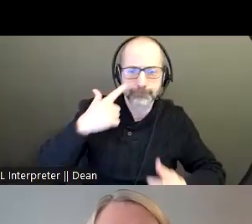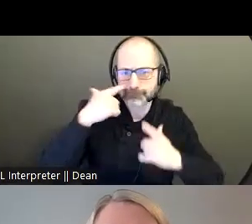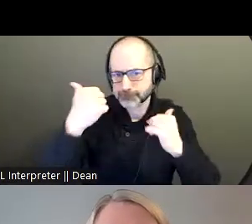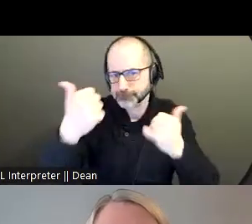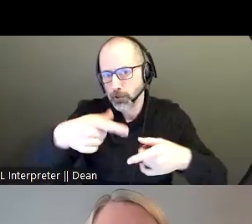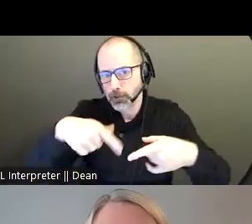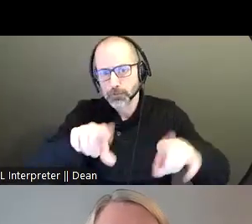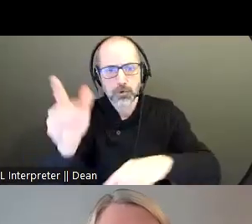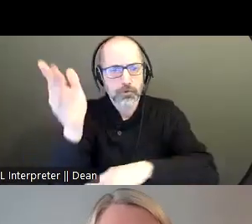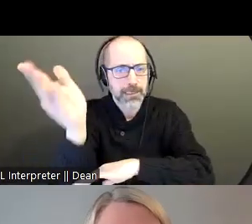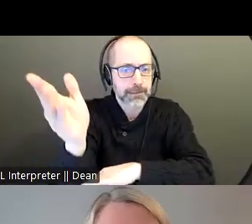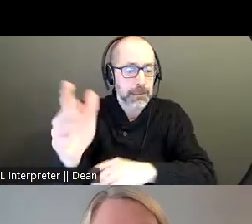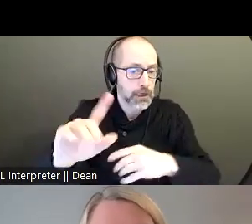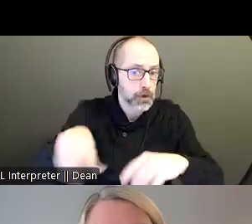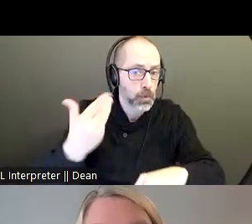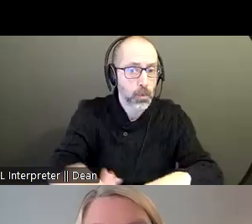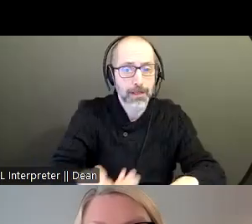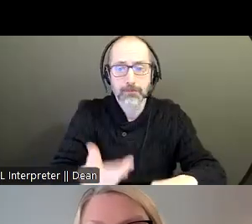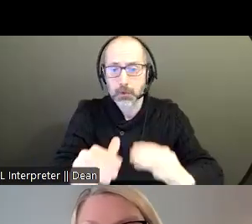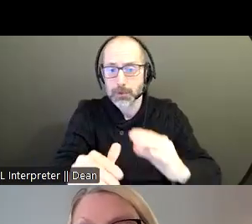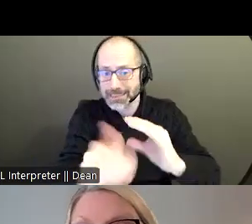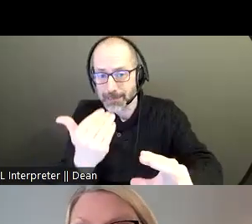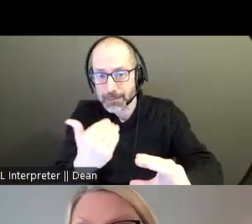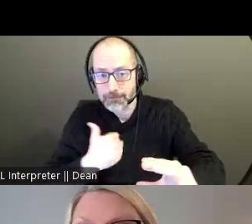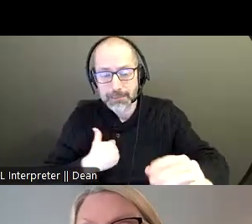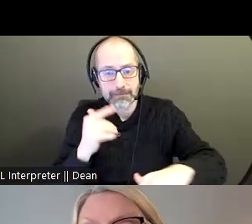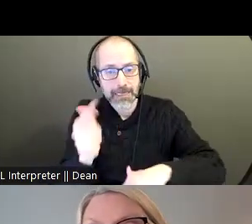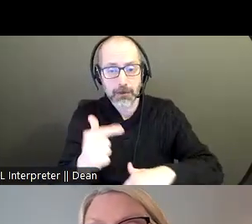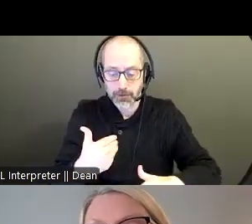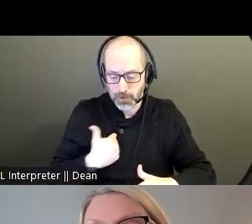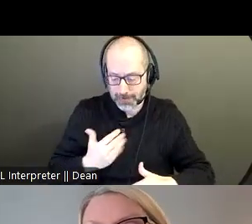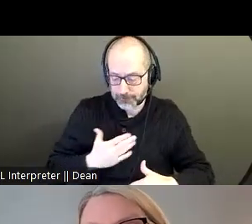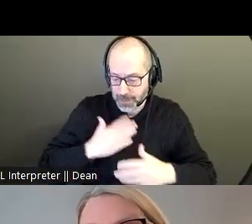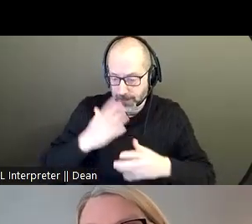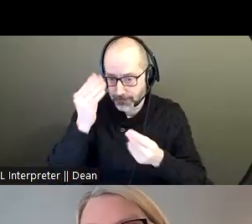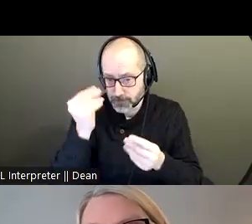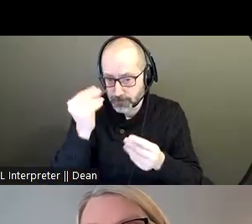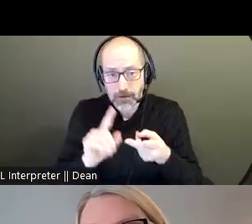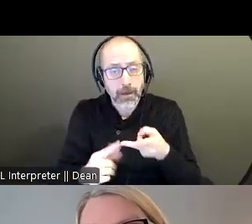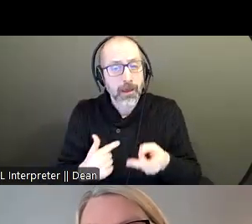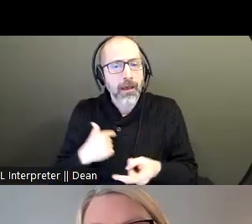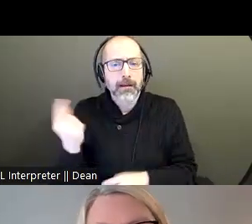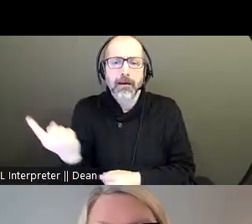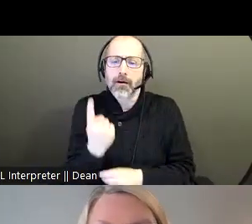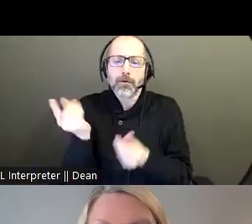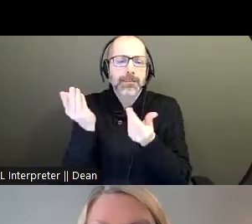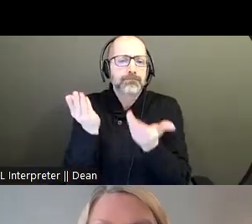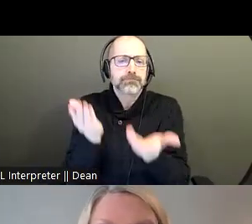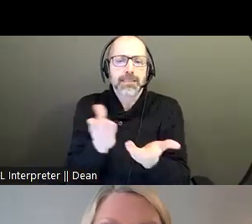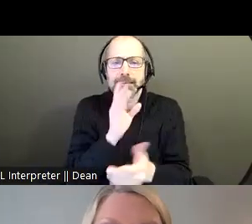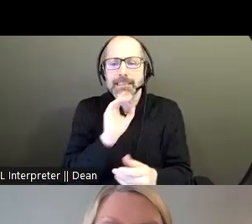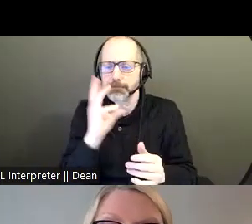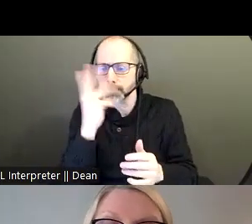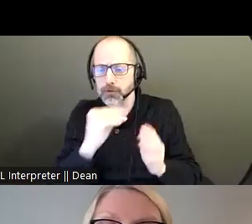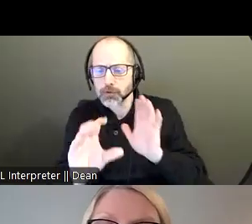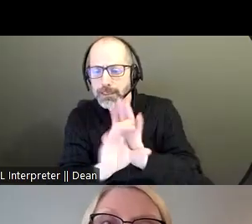devez bouger pendant que je parle, si vous devez gribouiller, manipuler des objets, aller venir, euh,